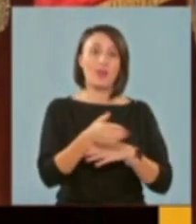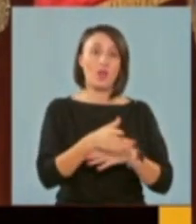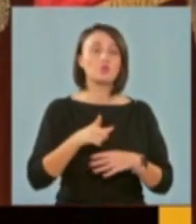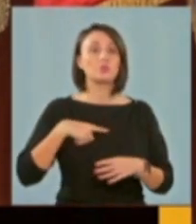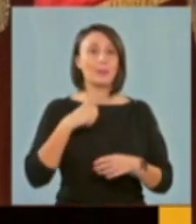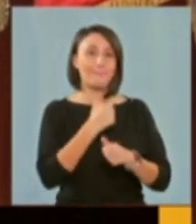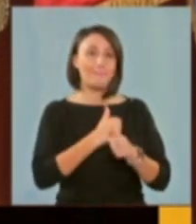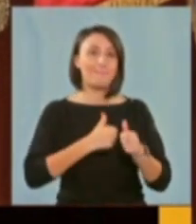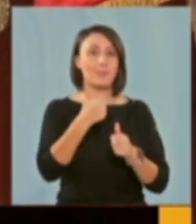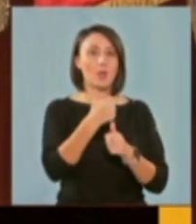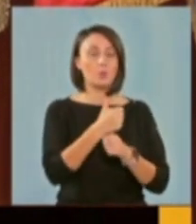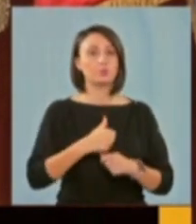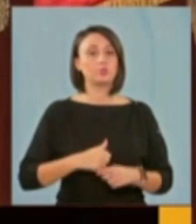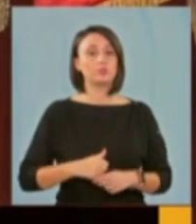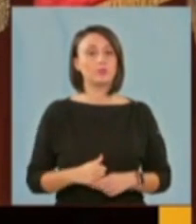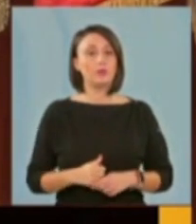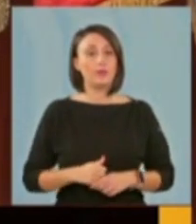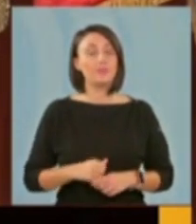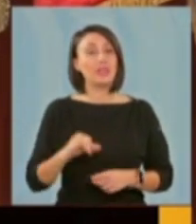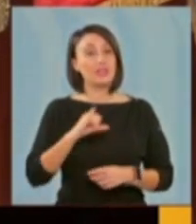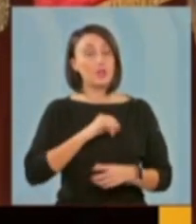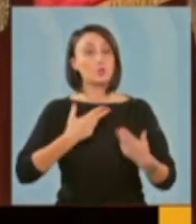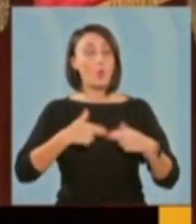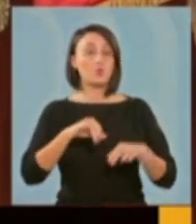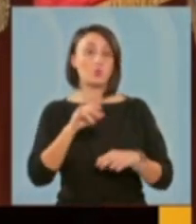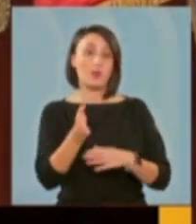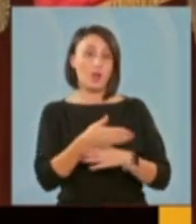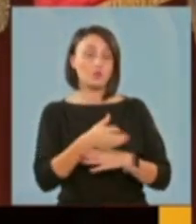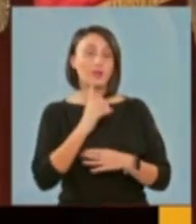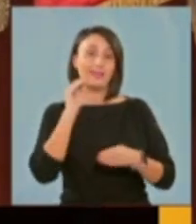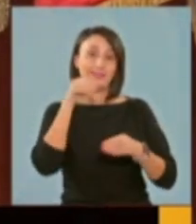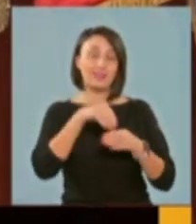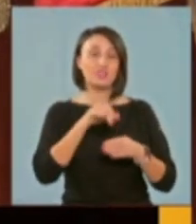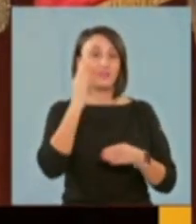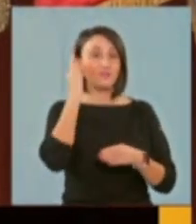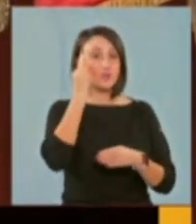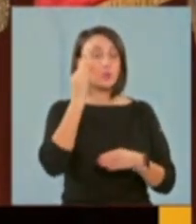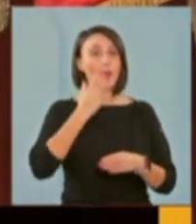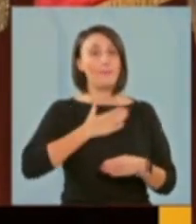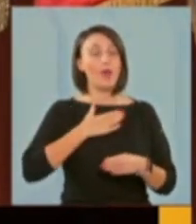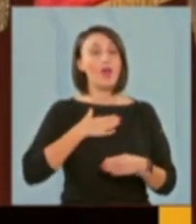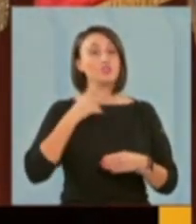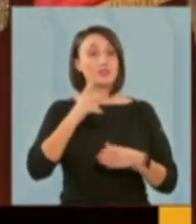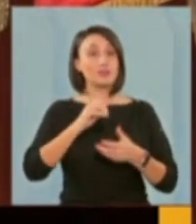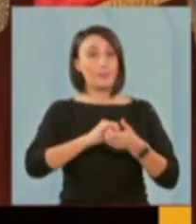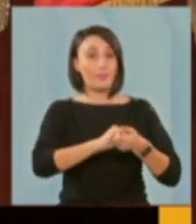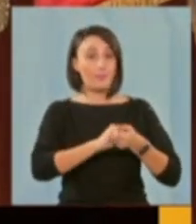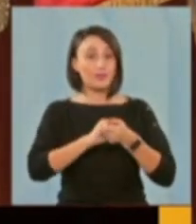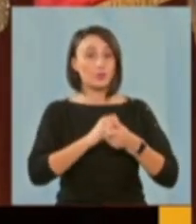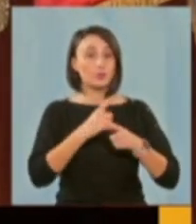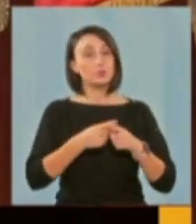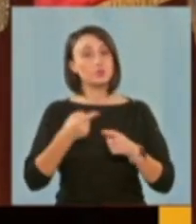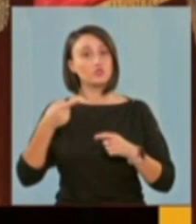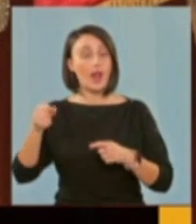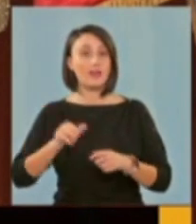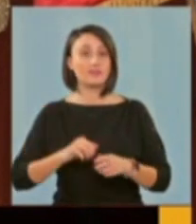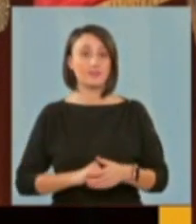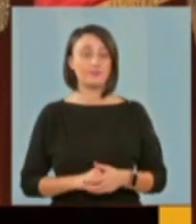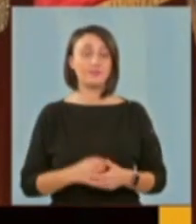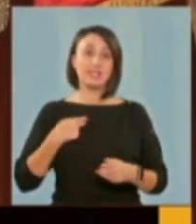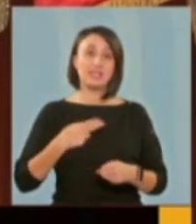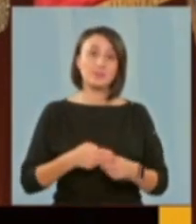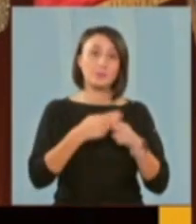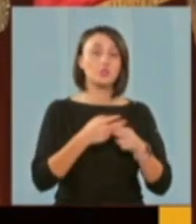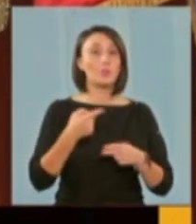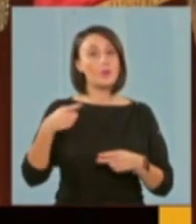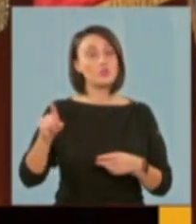sunt primul lucru, dar în interesul nostru național intră în viziunea mea acest parteneriat cu ceilalți. Să-i sprijin